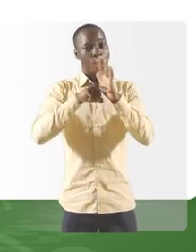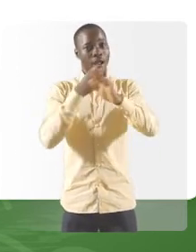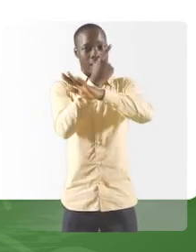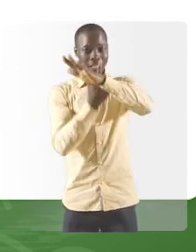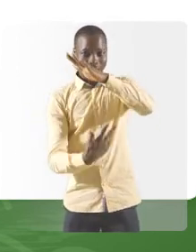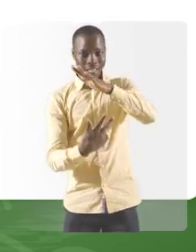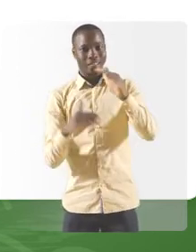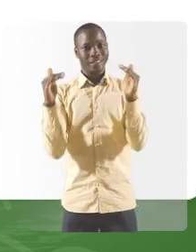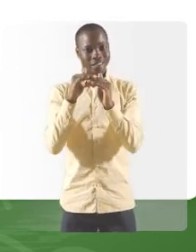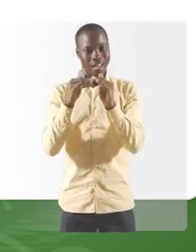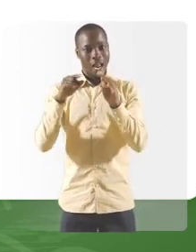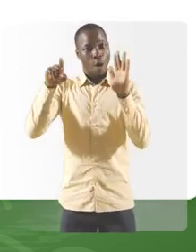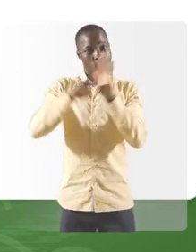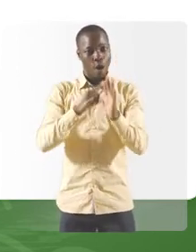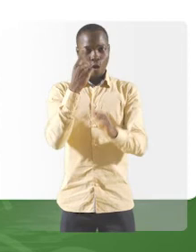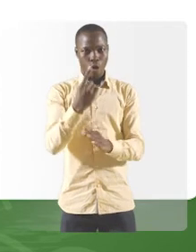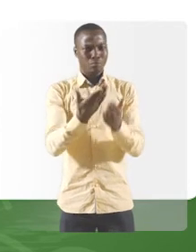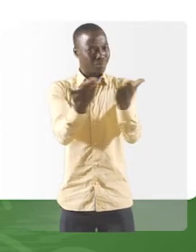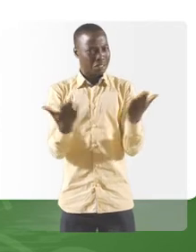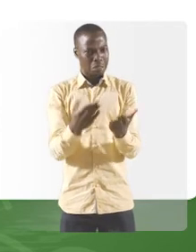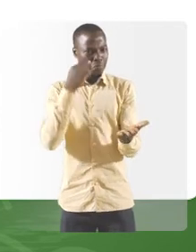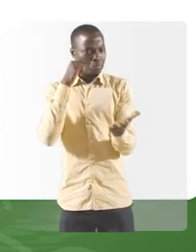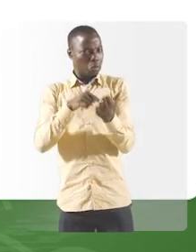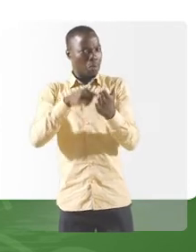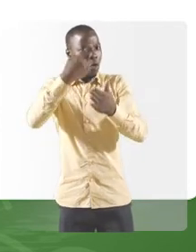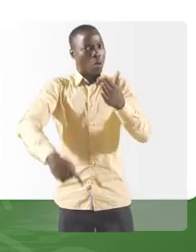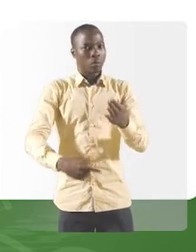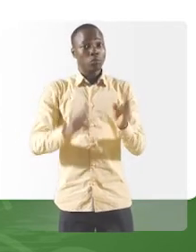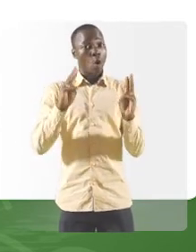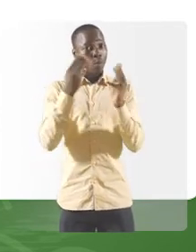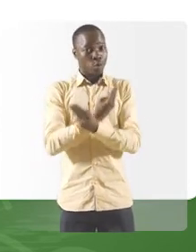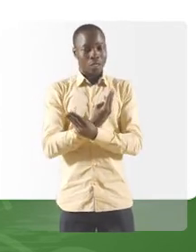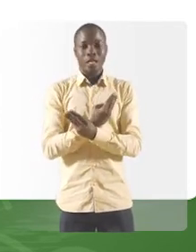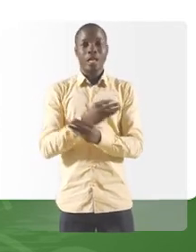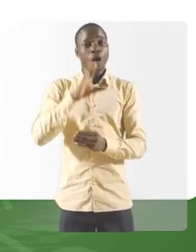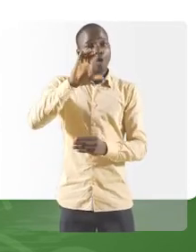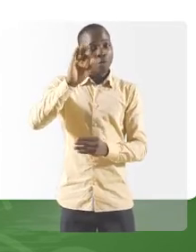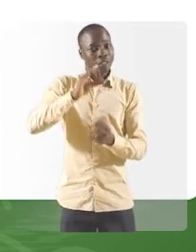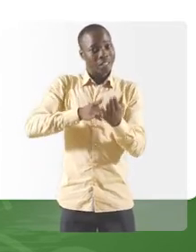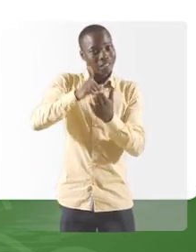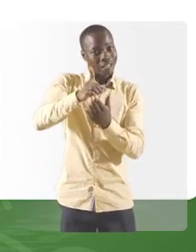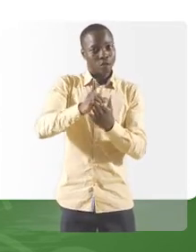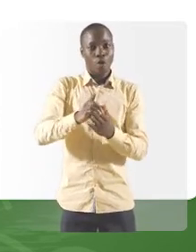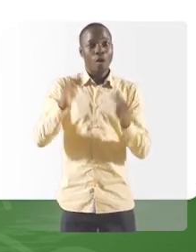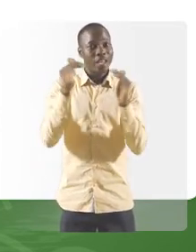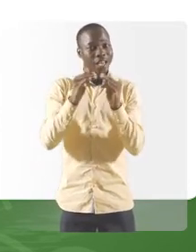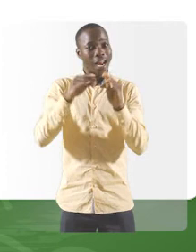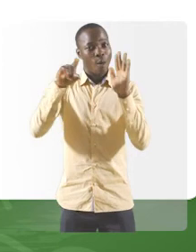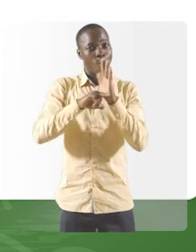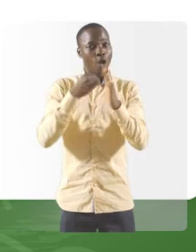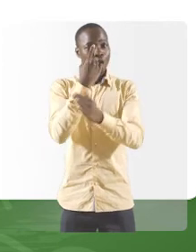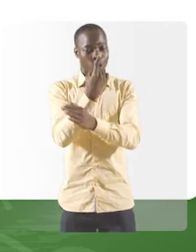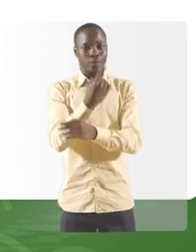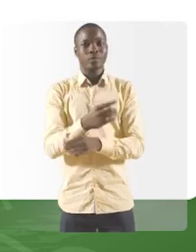à moins 1. Donc ici, on remarque que le produit des coefficients directeurs est égal à moins 1.